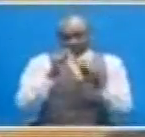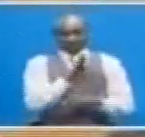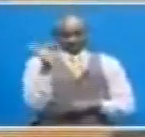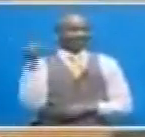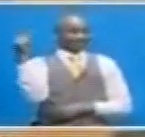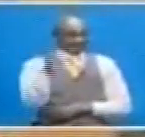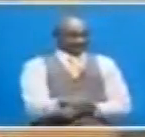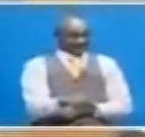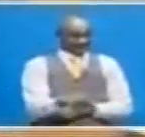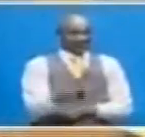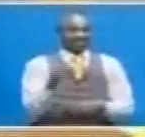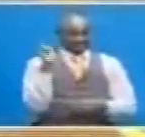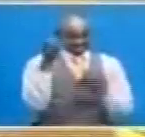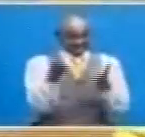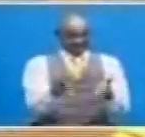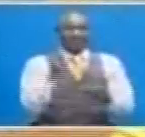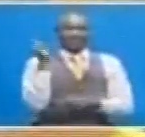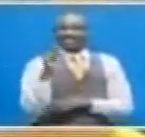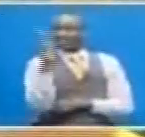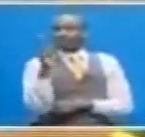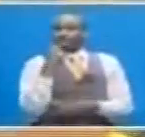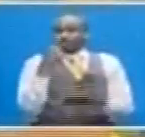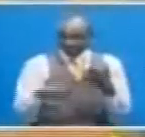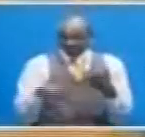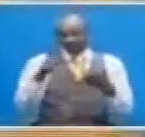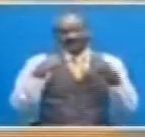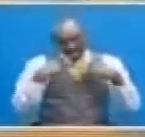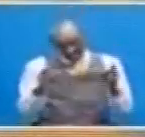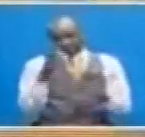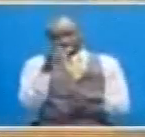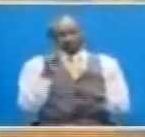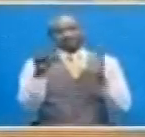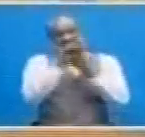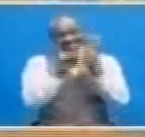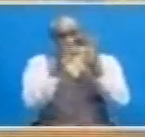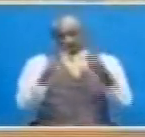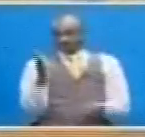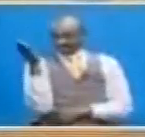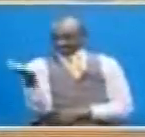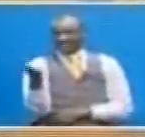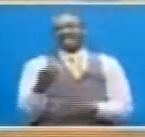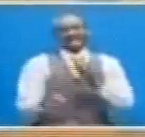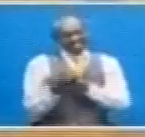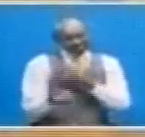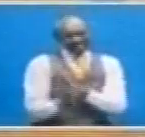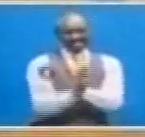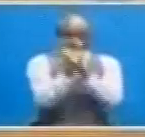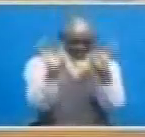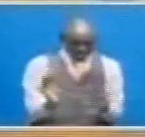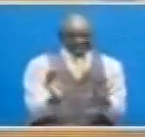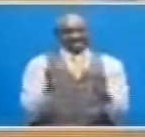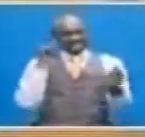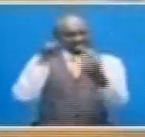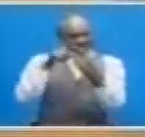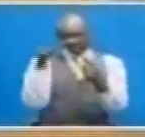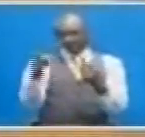Barack Obama kuzuru Kenya, Rais Uhuru Kenyatta leo amelihutubia taifa kutoka Ikulu ya Nairobi ambapo amefafanua malengo makuu ya ziara